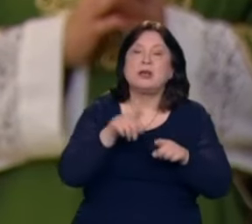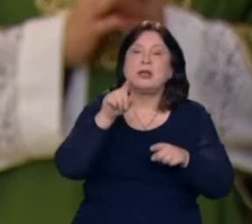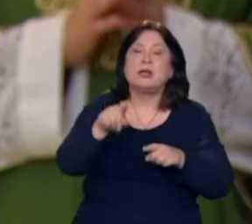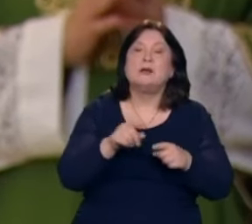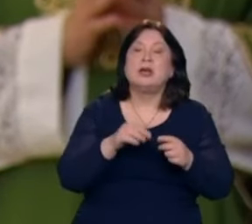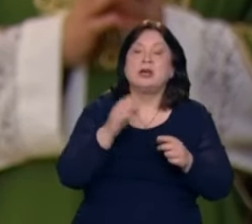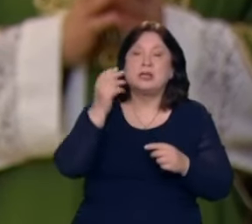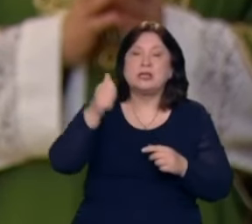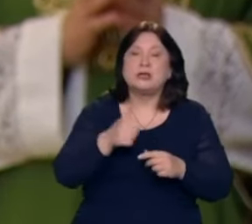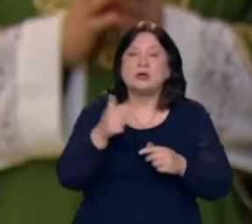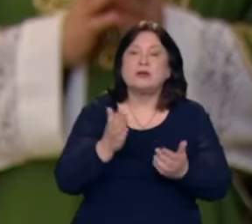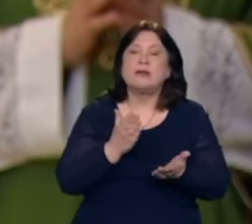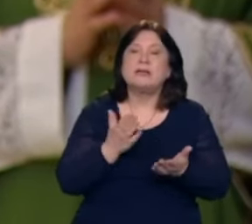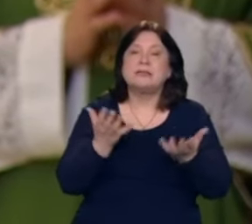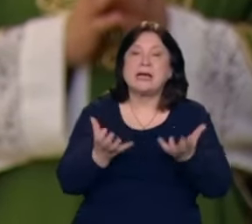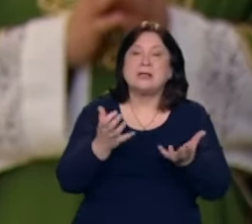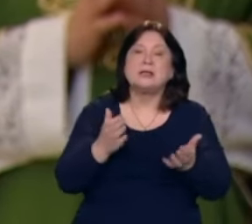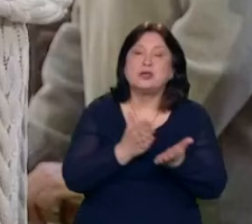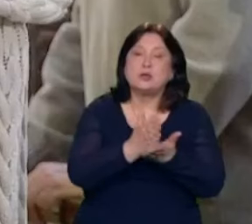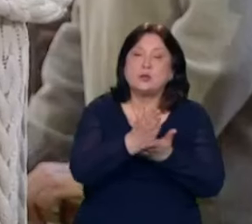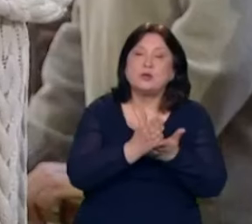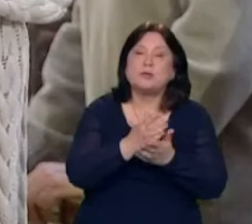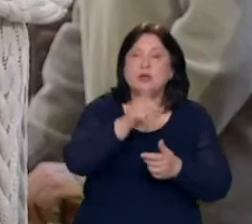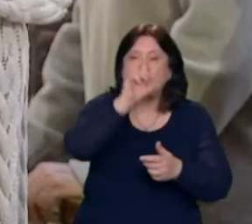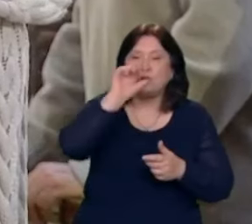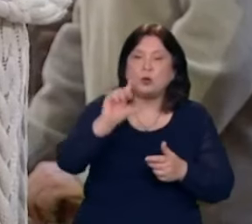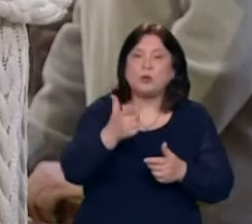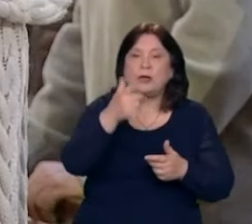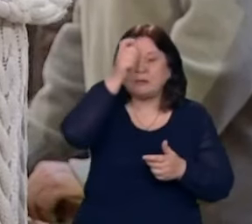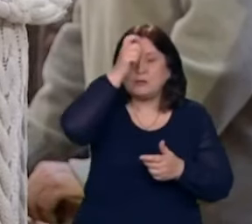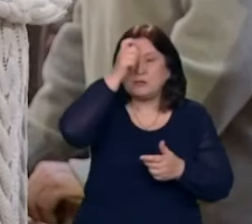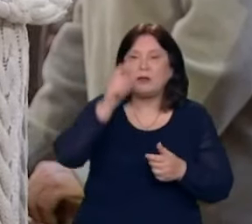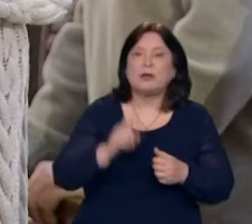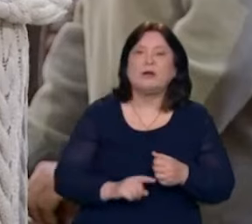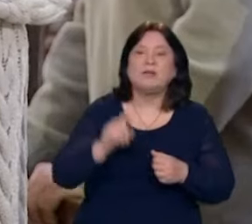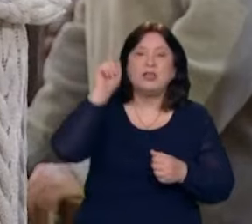służby drugiemu człowiekowi Ciebie prosimy wysłuchaj